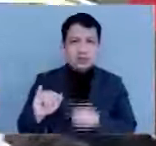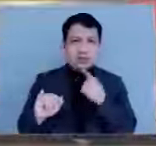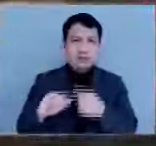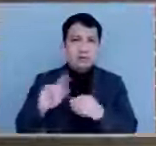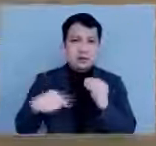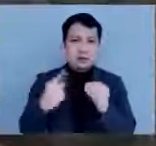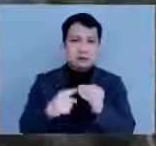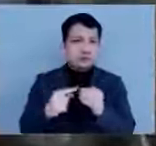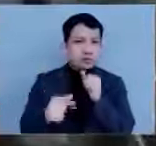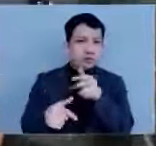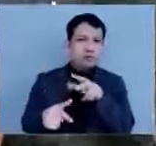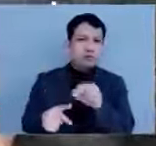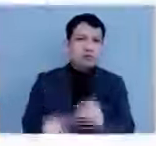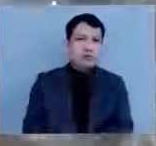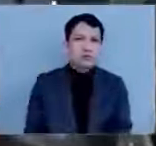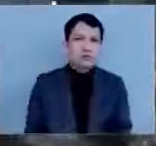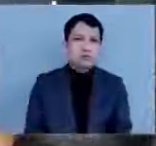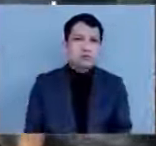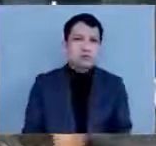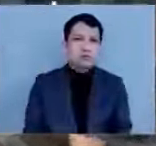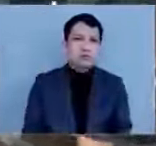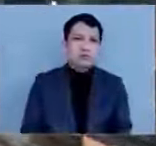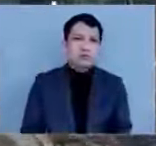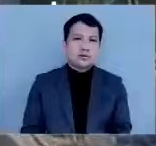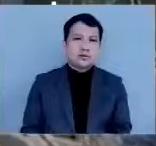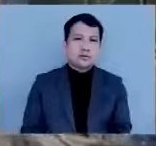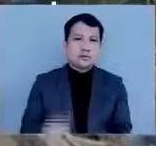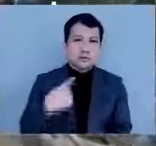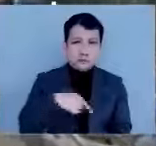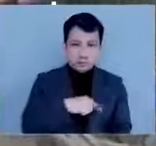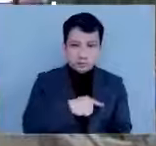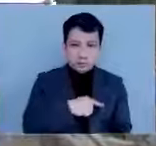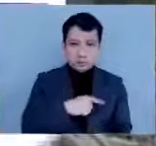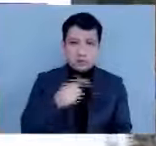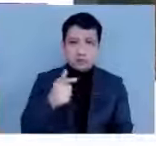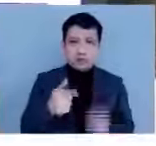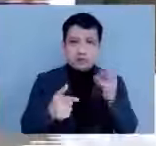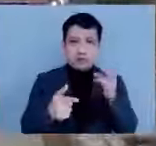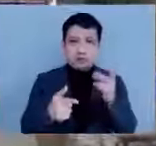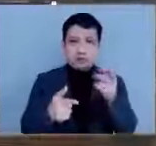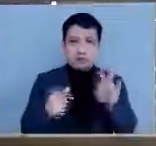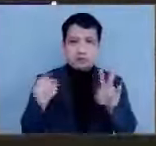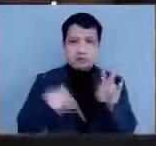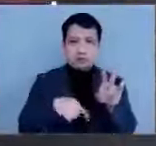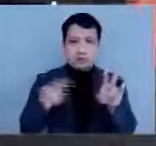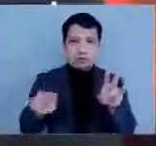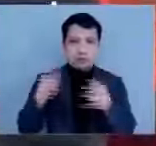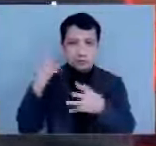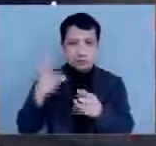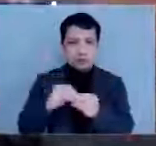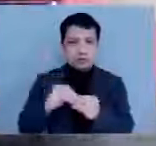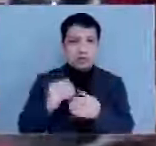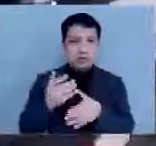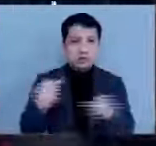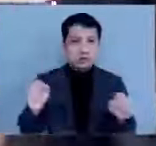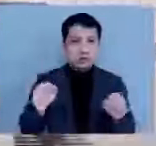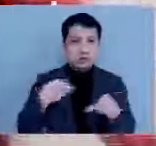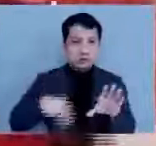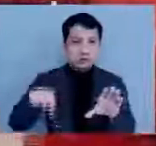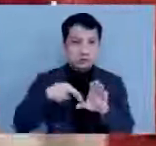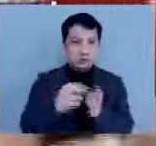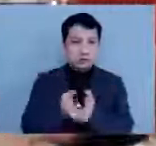akusasyon. Hindi po yung totoo. 24/7 po kami nakamonitor, nag-evacuate. Kanina sumakay ng